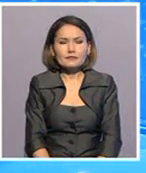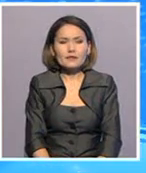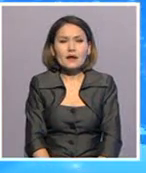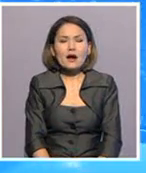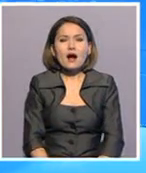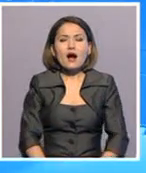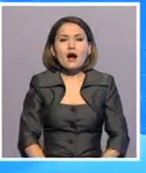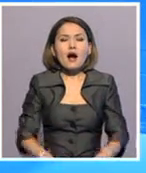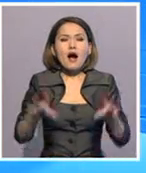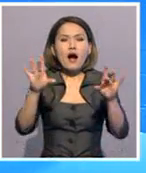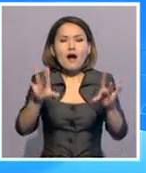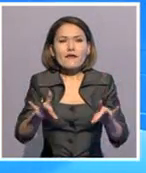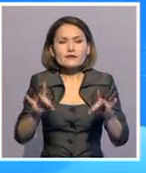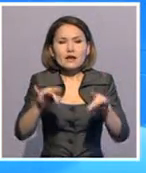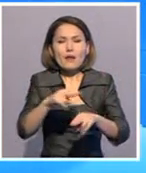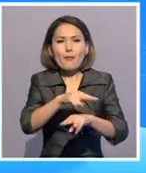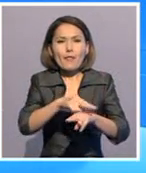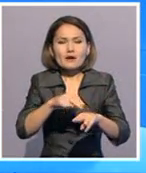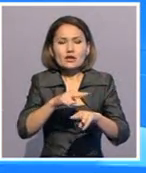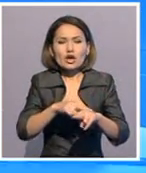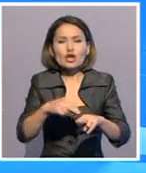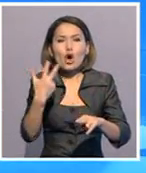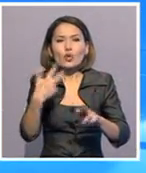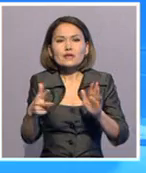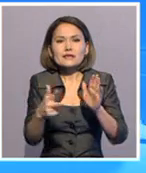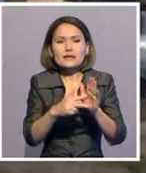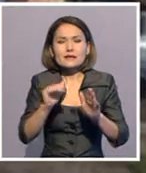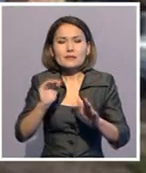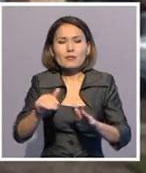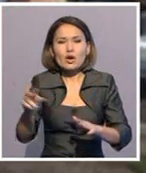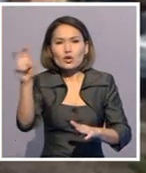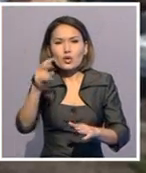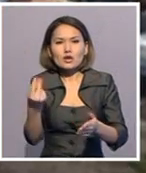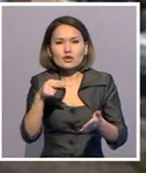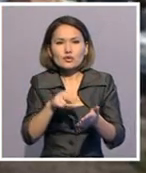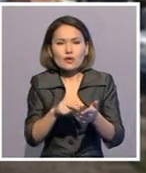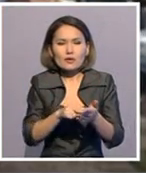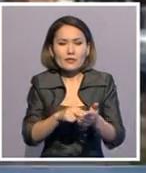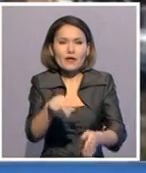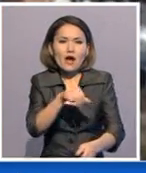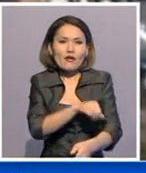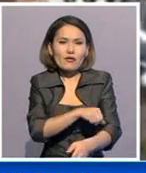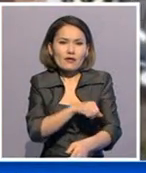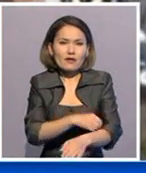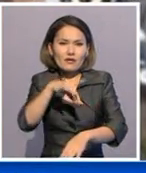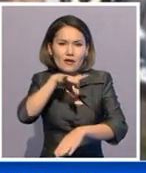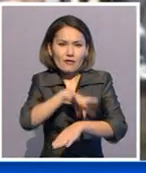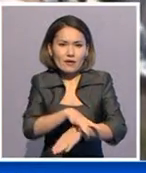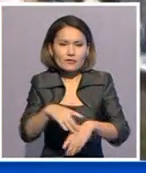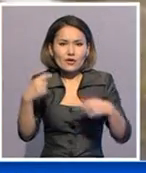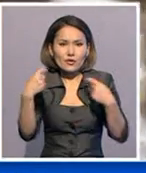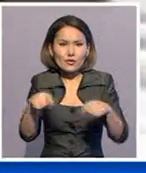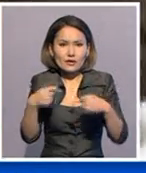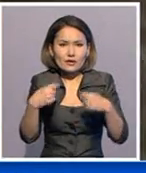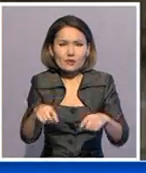Австралиялық полицейлер құны 38 миллион долларлық есірткі затын тәркіледі. Металамфетаминнің үлкен партиясы жаңа оңтүстік Уэльс штатындағы